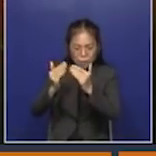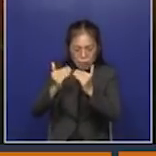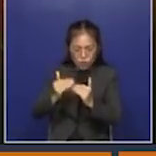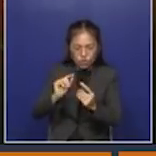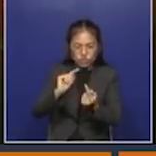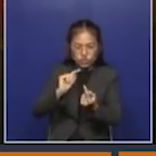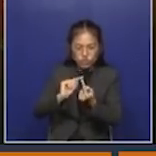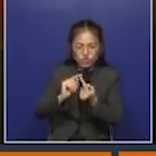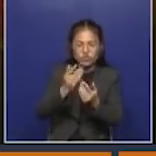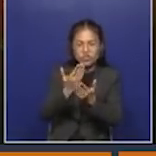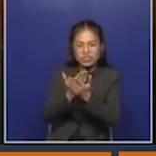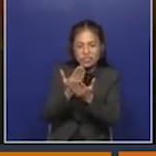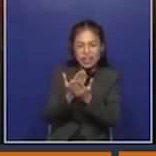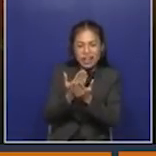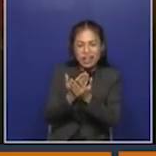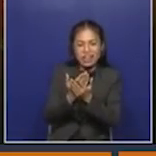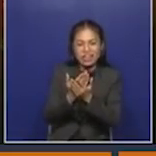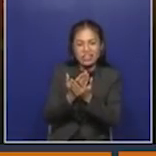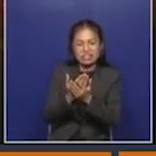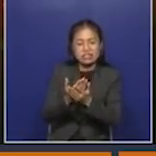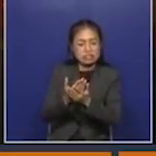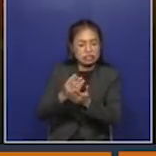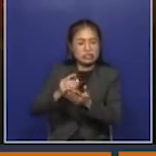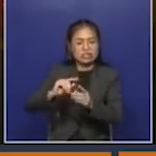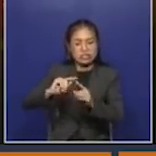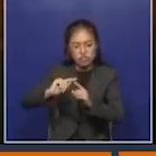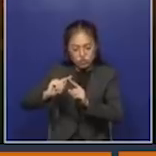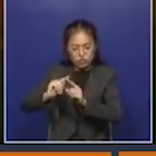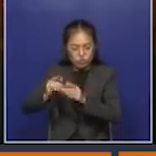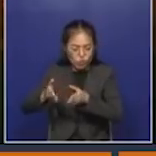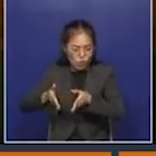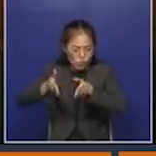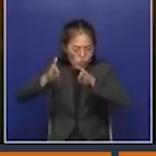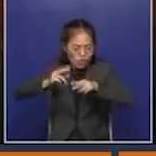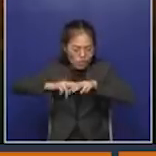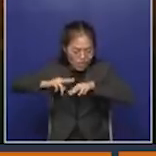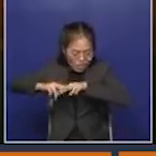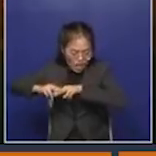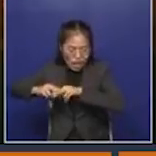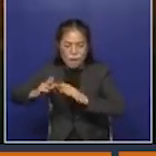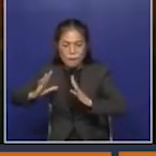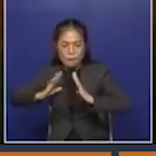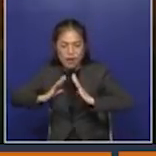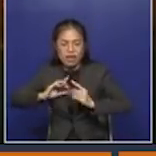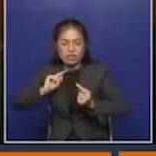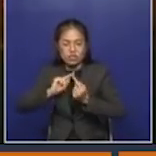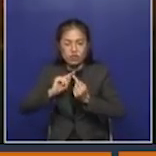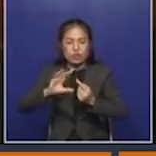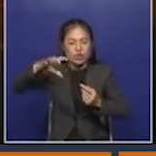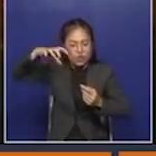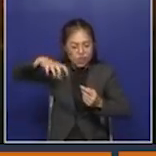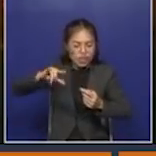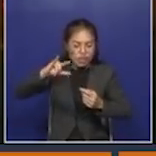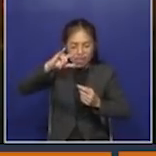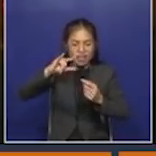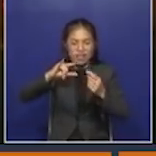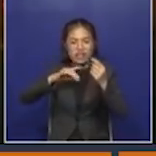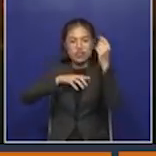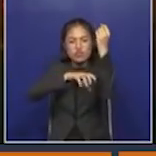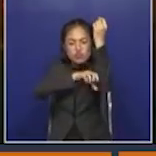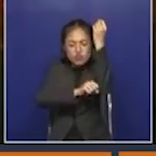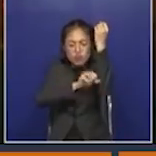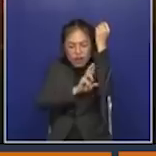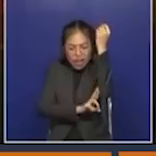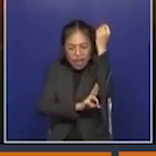งวดเงินงวดงานนะคะของการขยายที่พักผู้โดยสารของท่าอากาศยานสุราษฎร์ธานีนะคะแล้วก็มัวใหญ่หน่วยงานของ